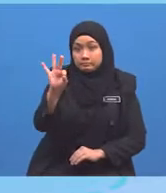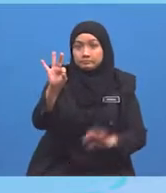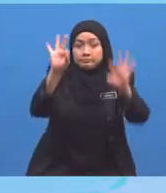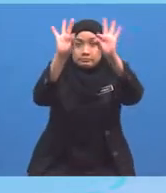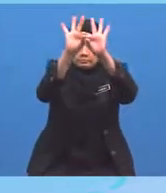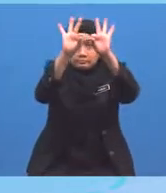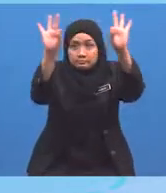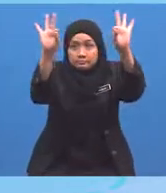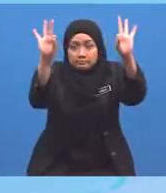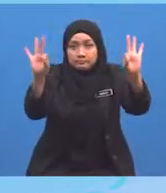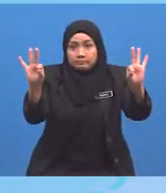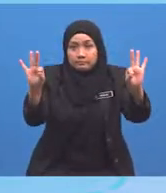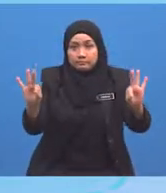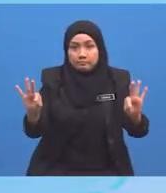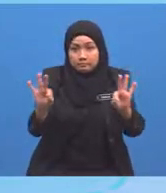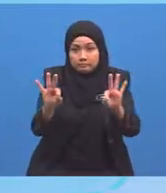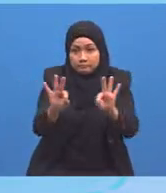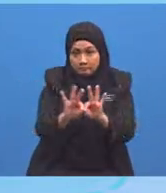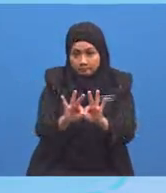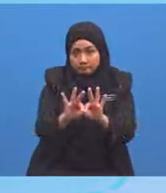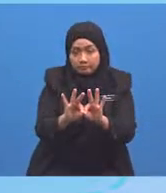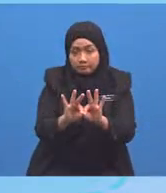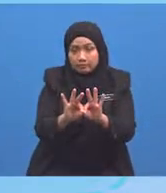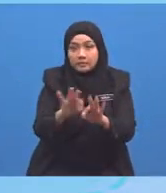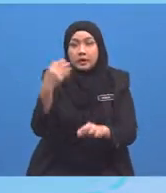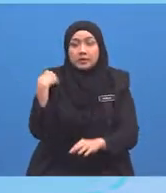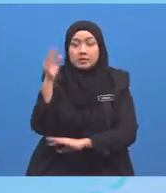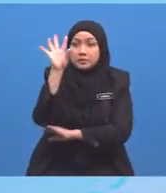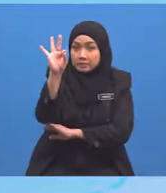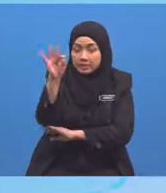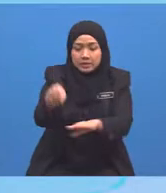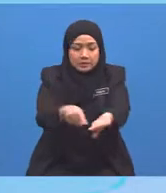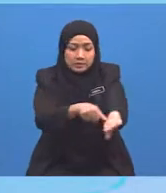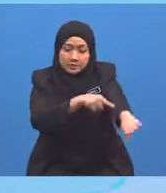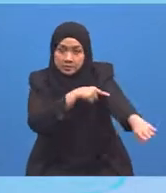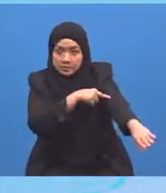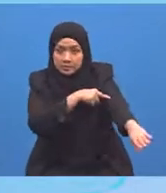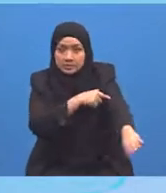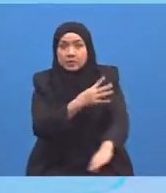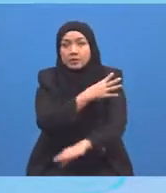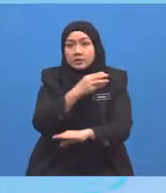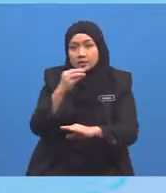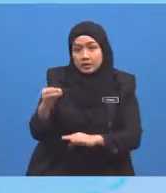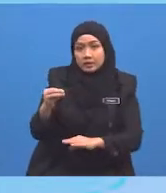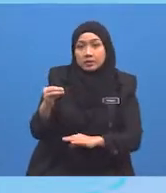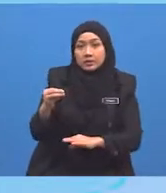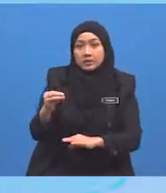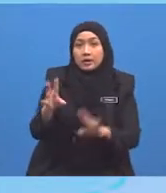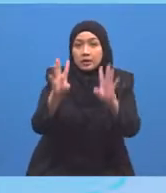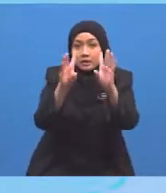yang lain. Oktagon bagi poligon yang mempunyai 8